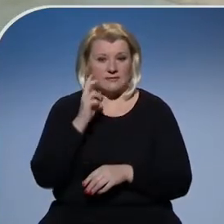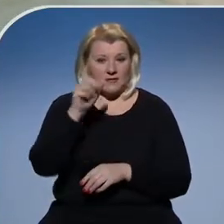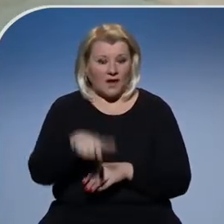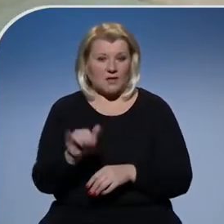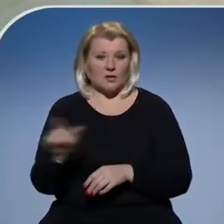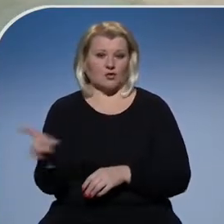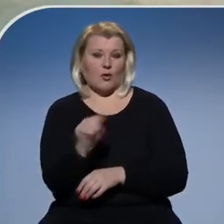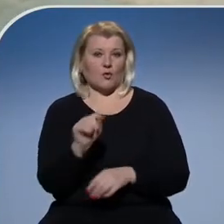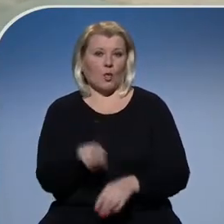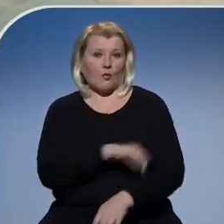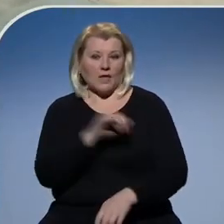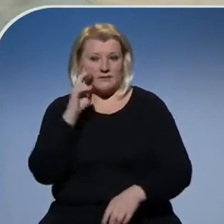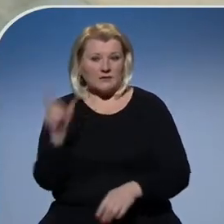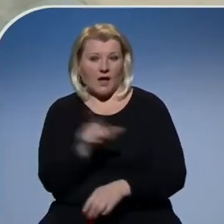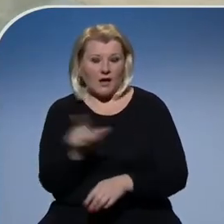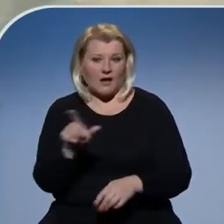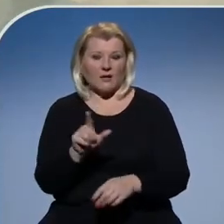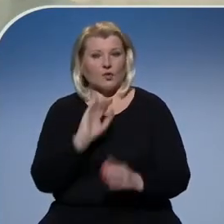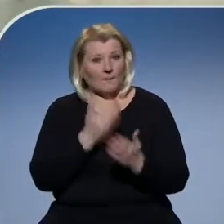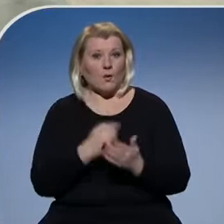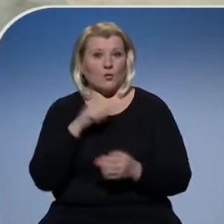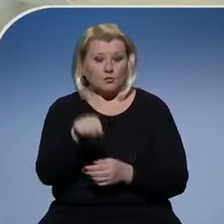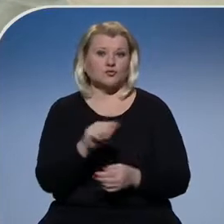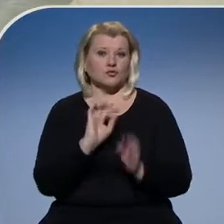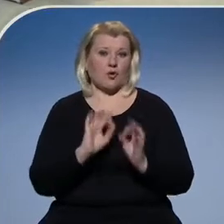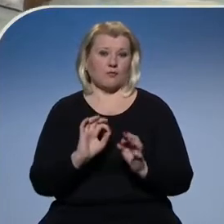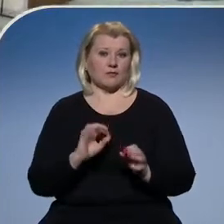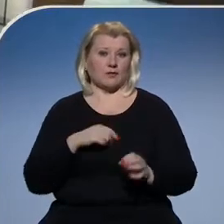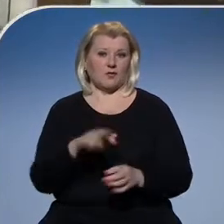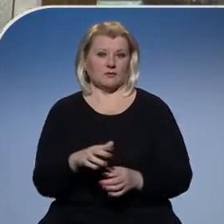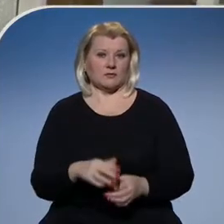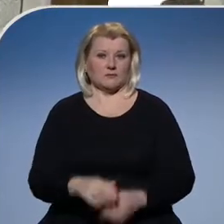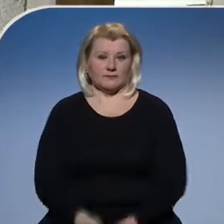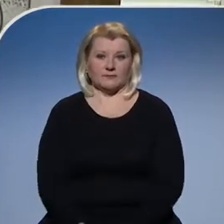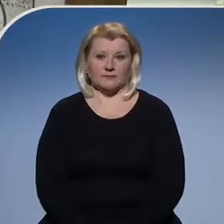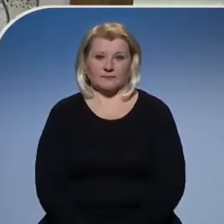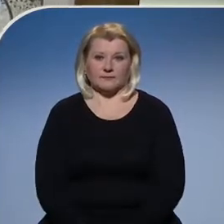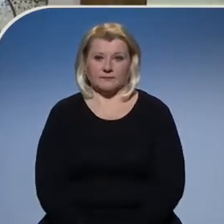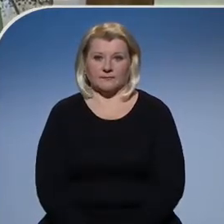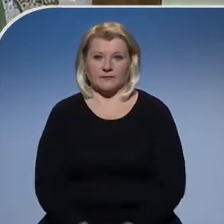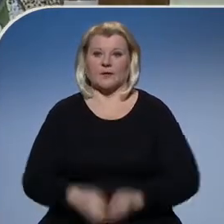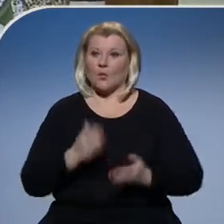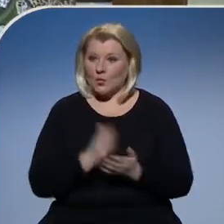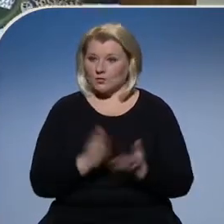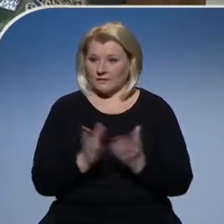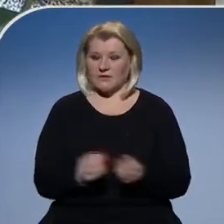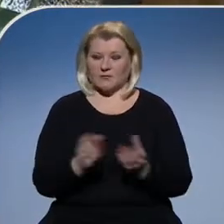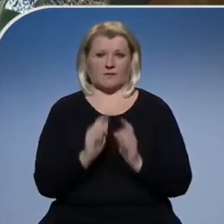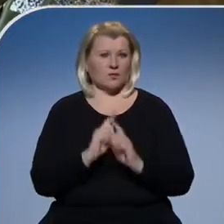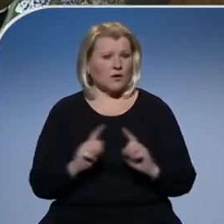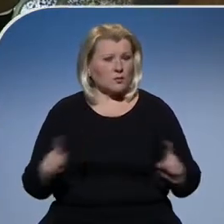třeba zvuk jeho jméno a prostě někdo nám ho doporučil, že skutečně. Tak jsme zmiňovali různé produkty,